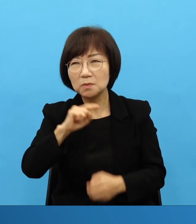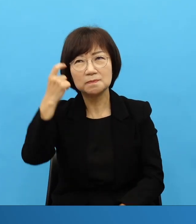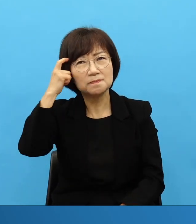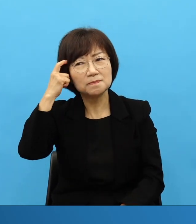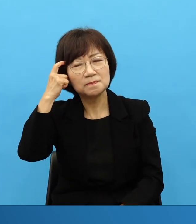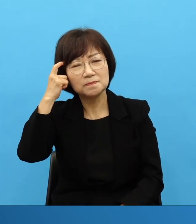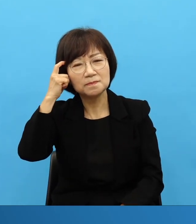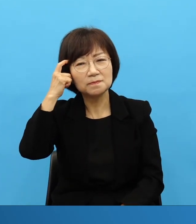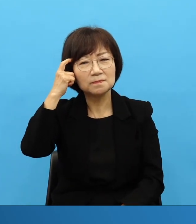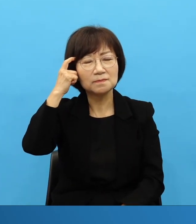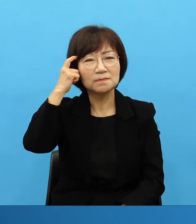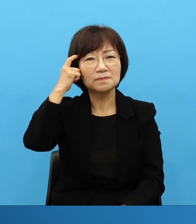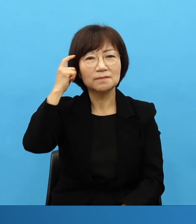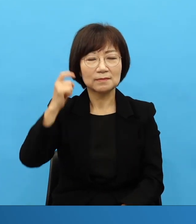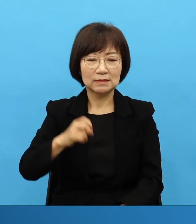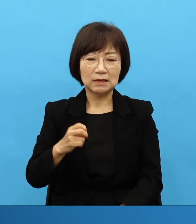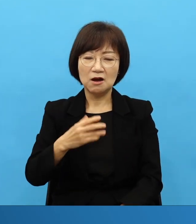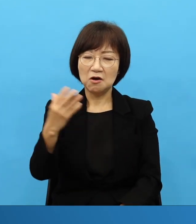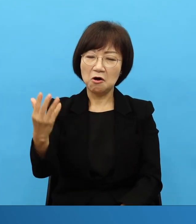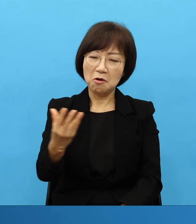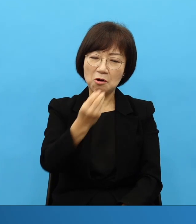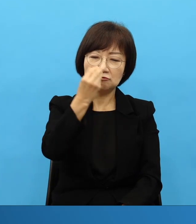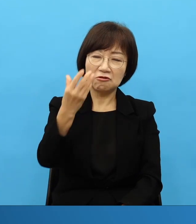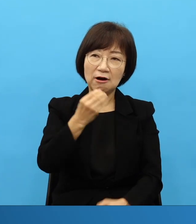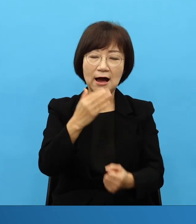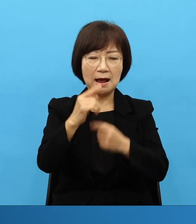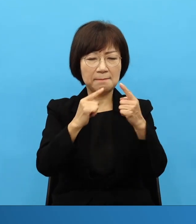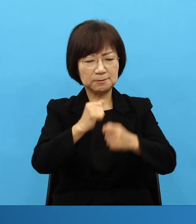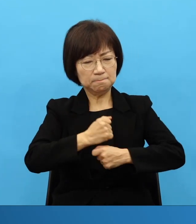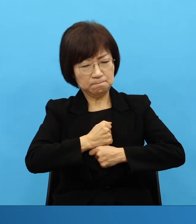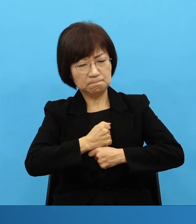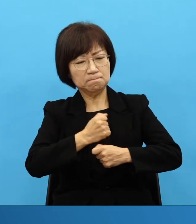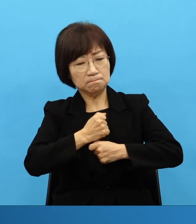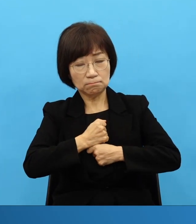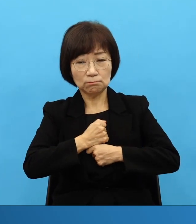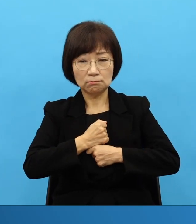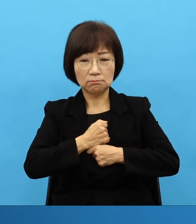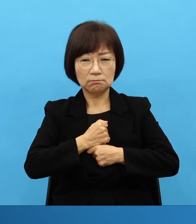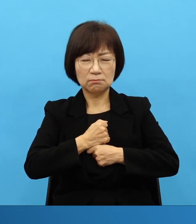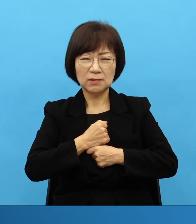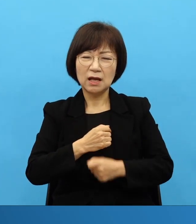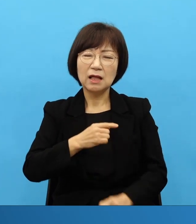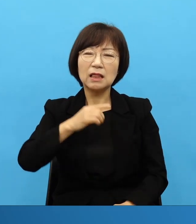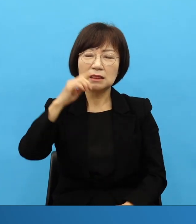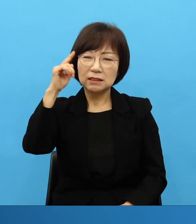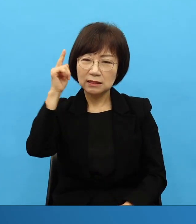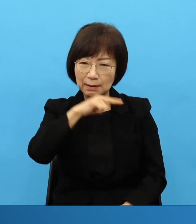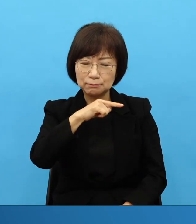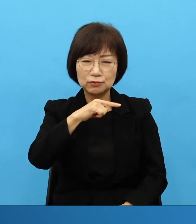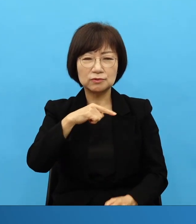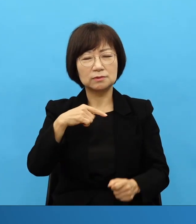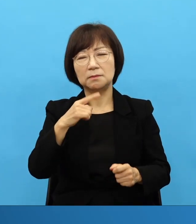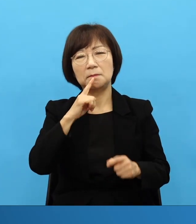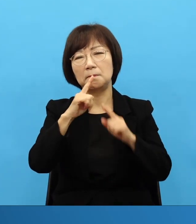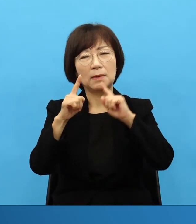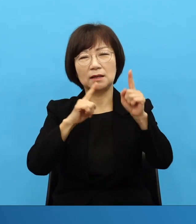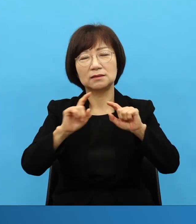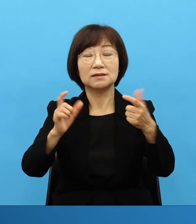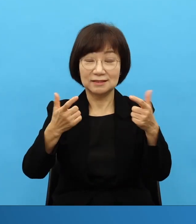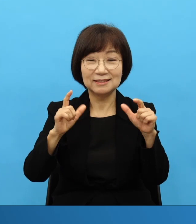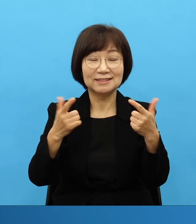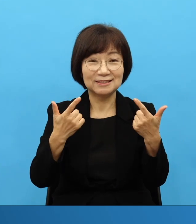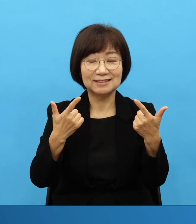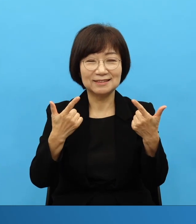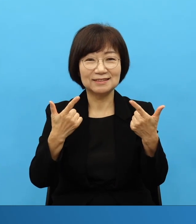그럼 경건하게 살아야 말씀 잘 지켜 맞잖아요. 뭐 You have 나쁜 to 말이 live 하나도 아닌데. You have to live a holy life. You have to live an upright life, and they're all right.